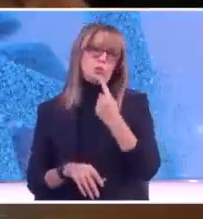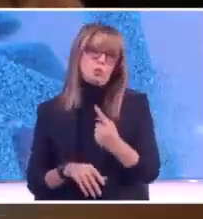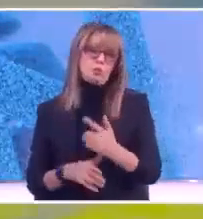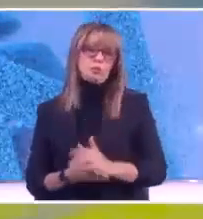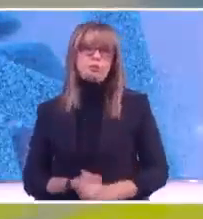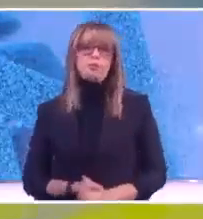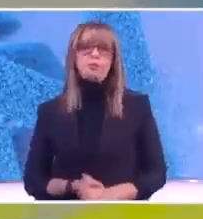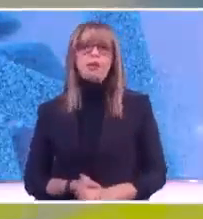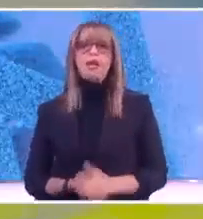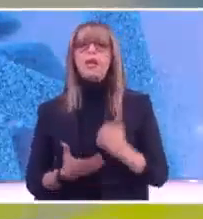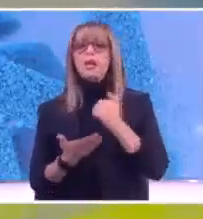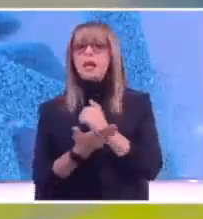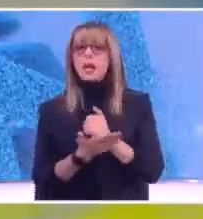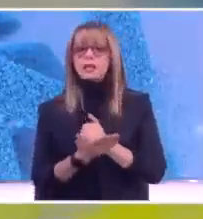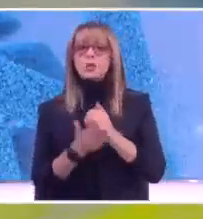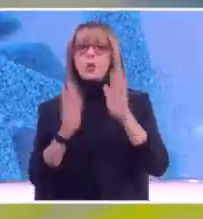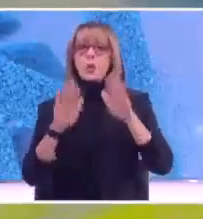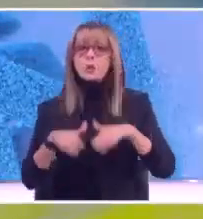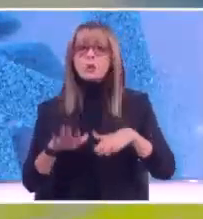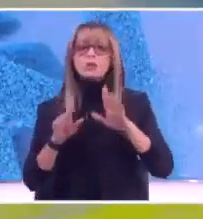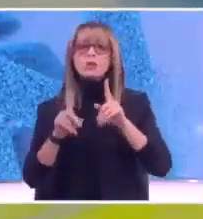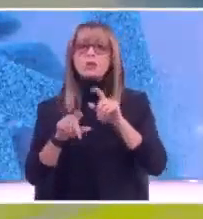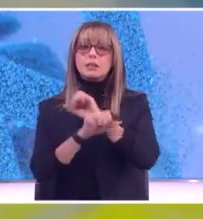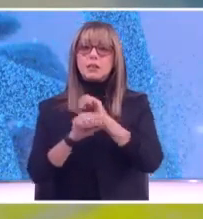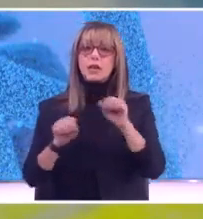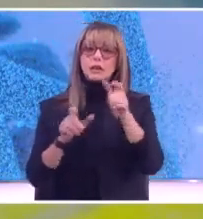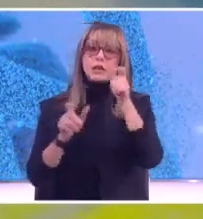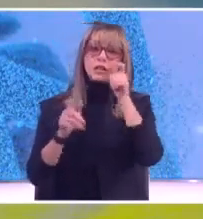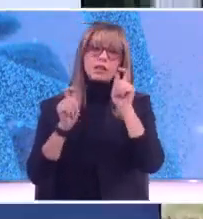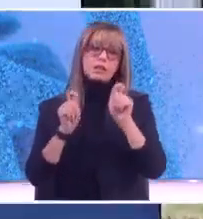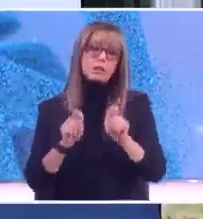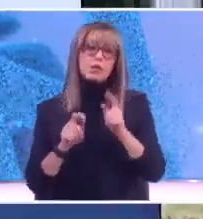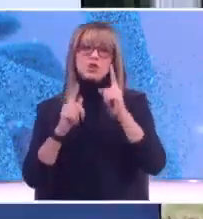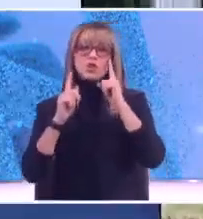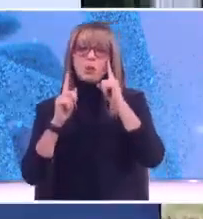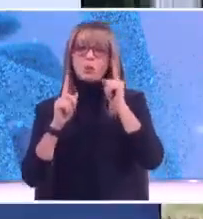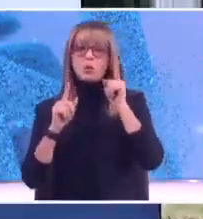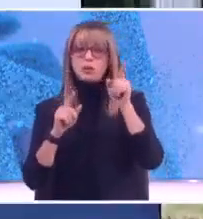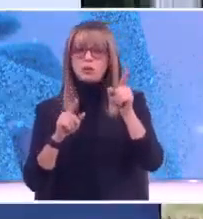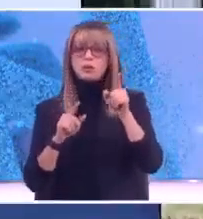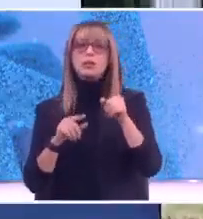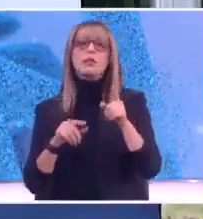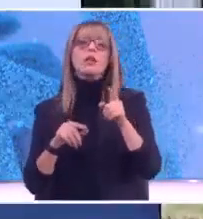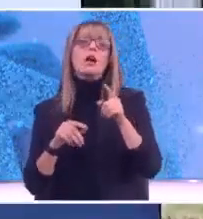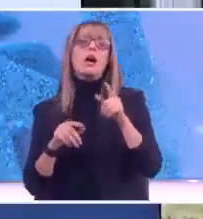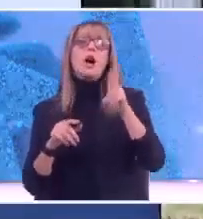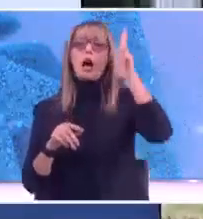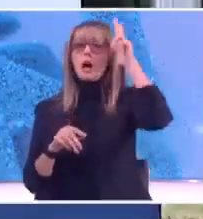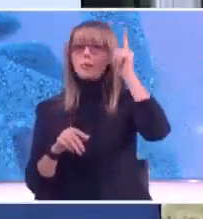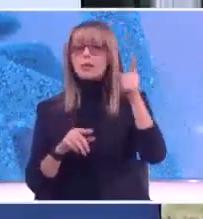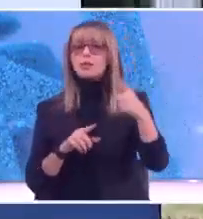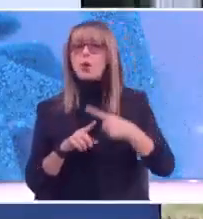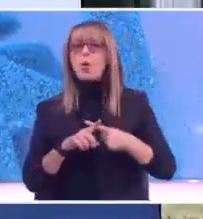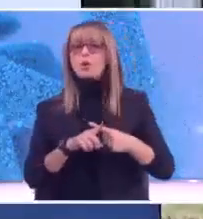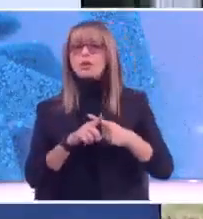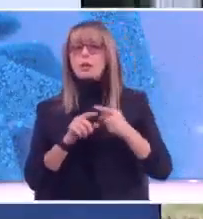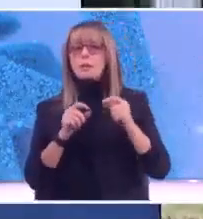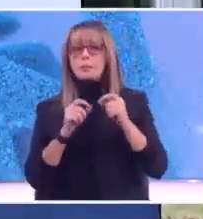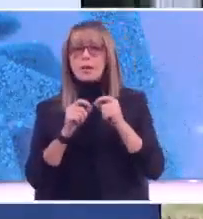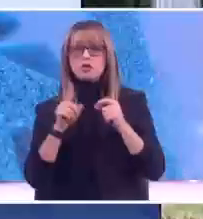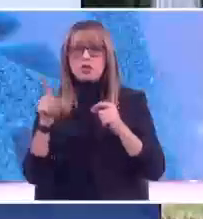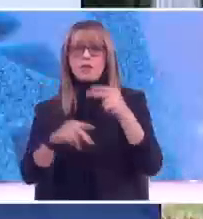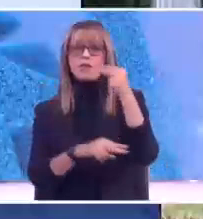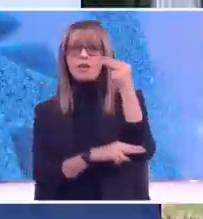yavaşlatacağını vurguluyor. İlacın olası yan etkilerine de dikkat çekiliyor. Japon Eisai ve Amerikalı ortağı Biogen